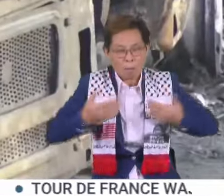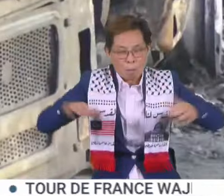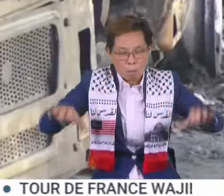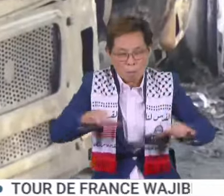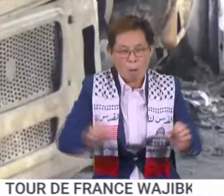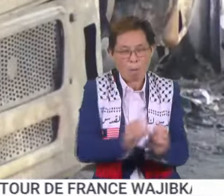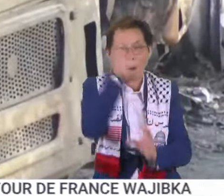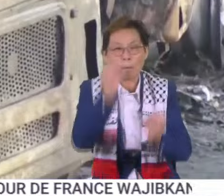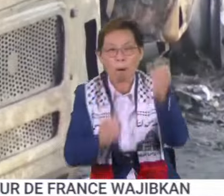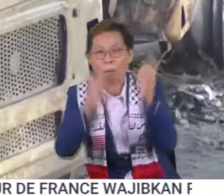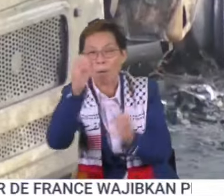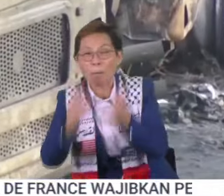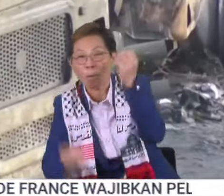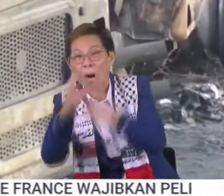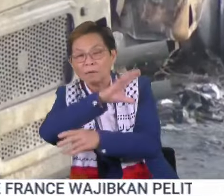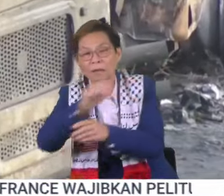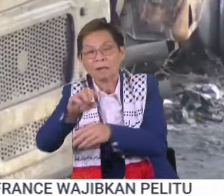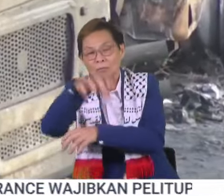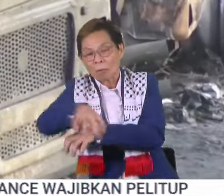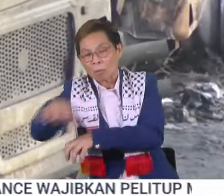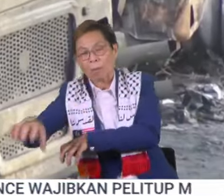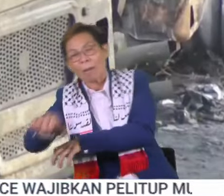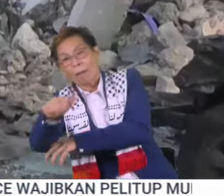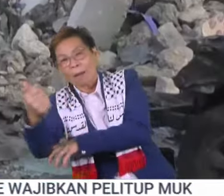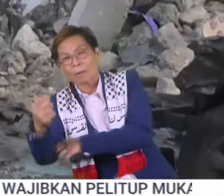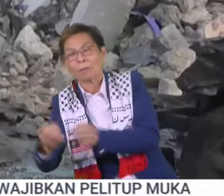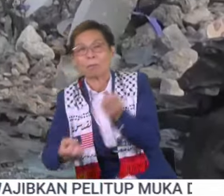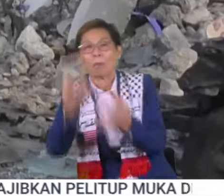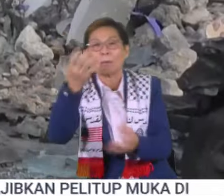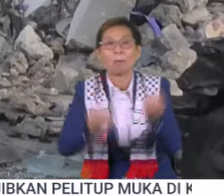di Mogadishu dan bahagian lain.